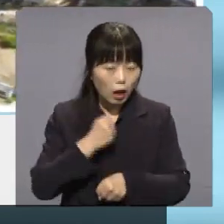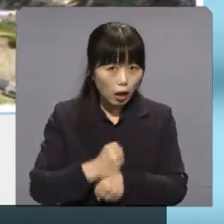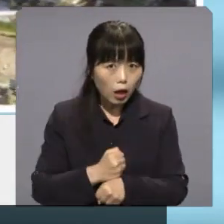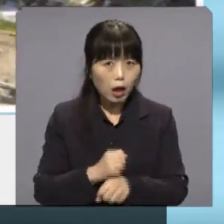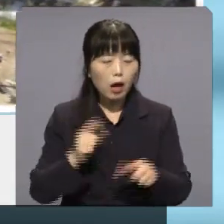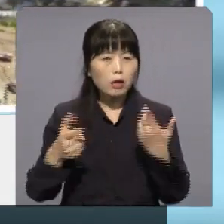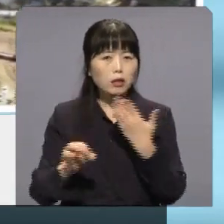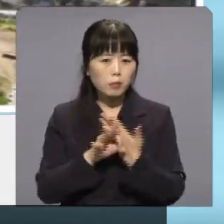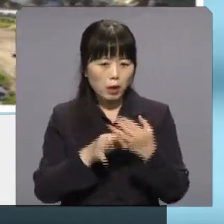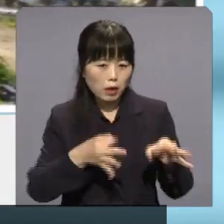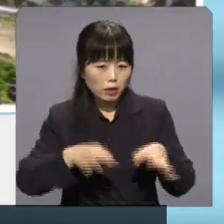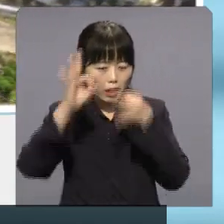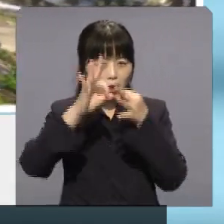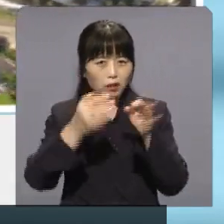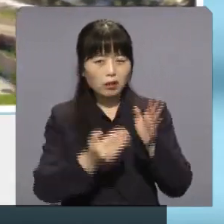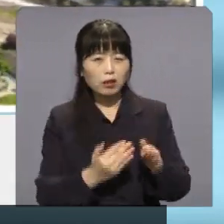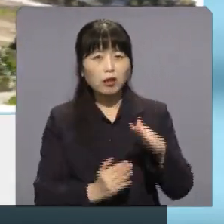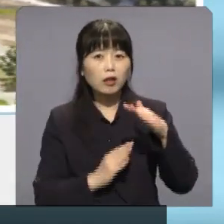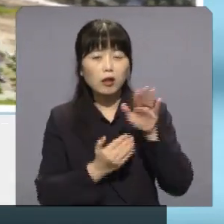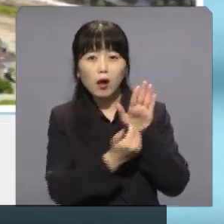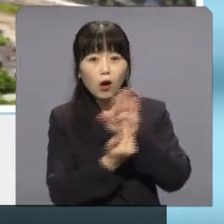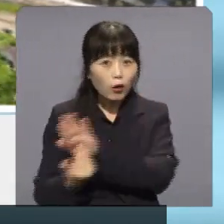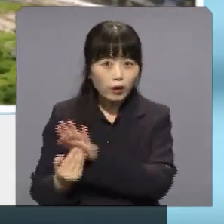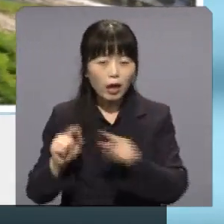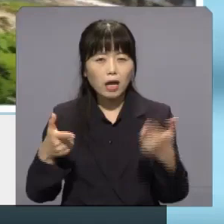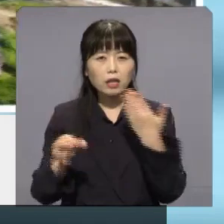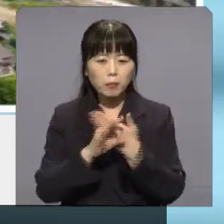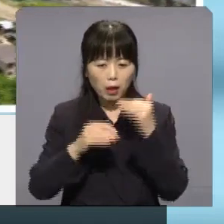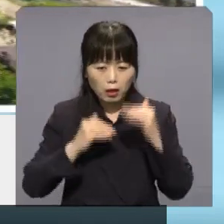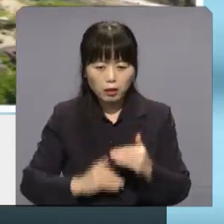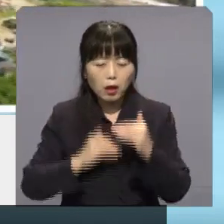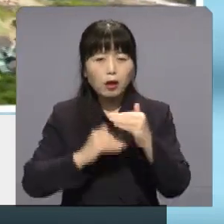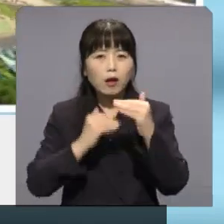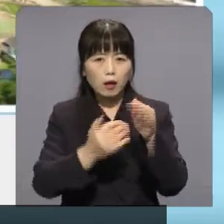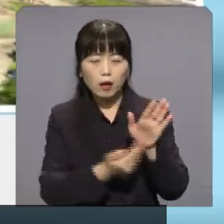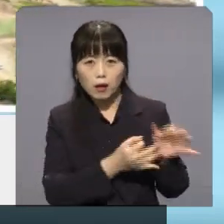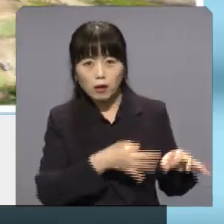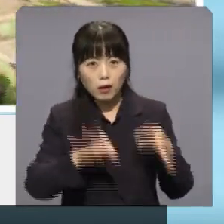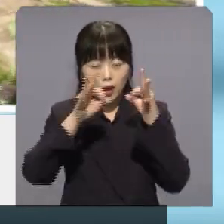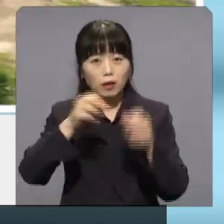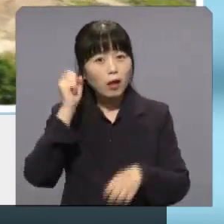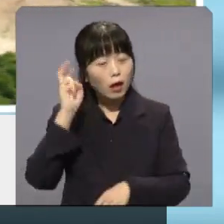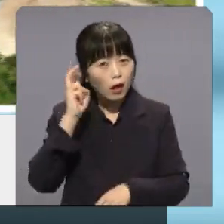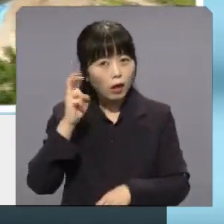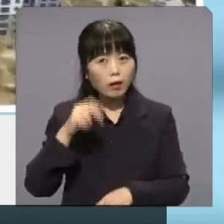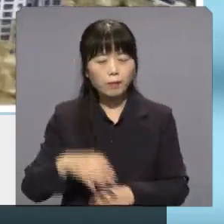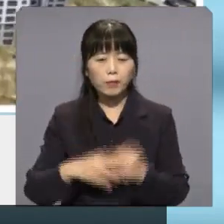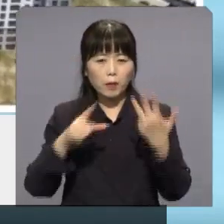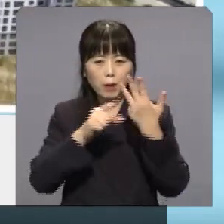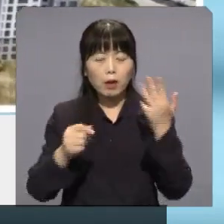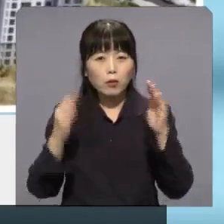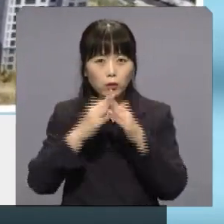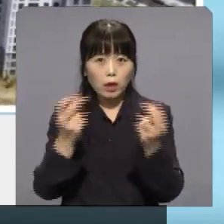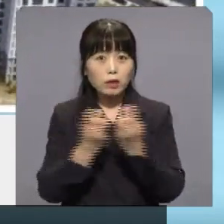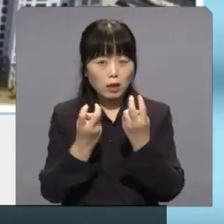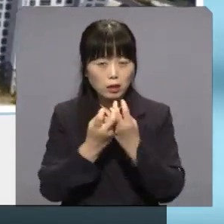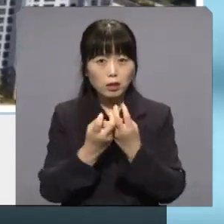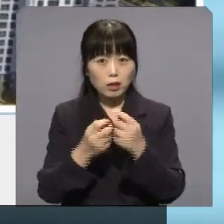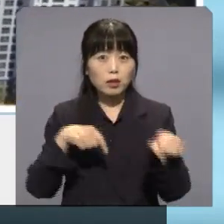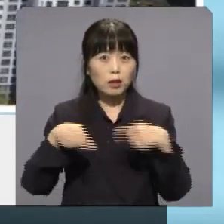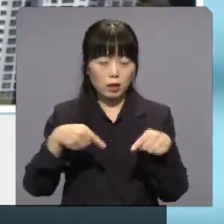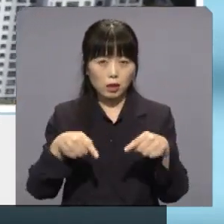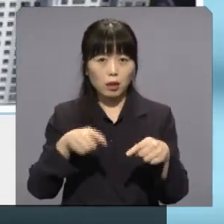상승을 억제 할 거냐 아니면 점진적인 상승 할 것이나 어퍼 8월 따르지 금호 부동산 대책을 말씀 다만